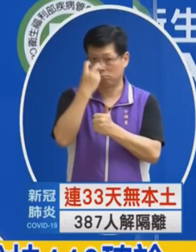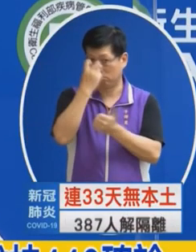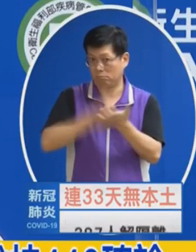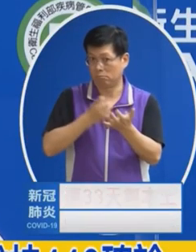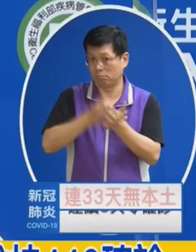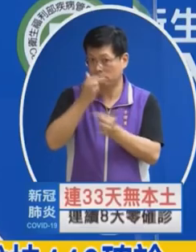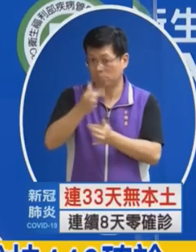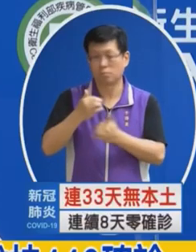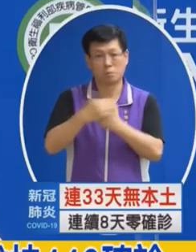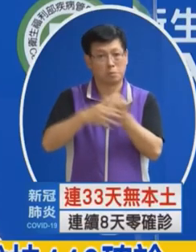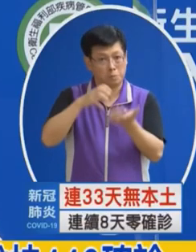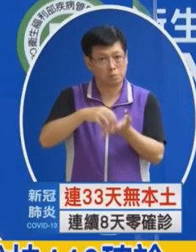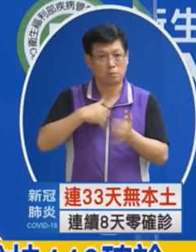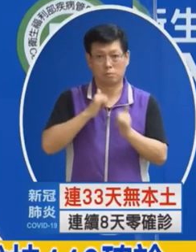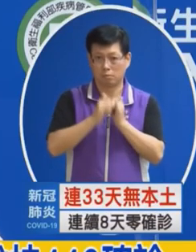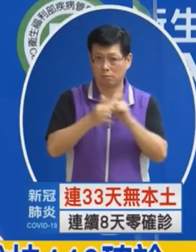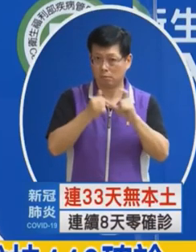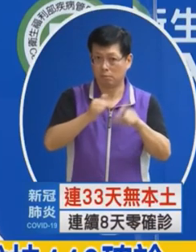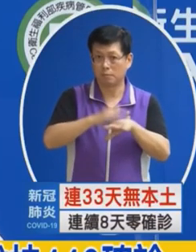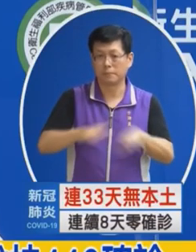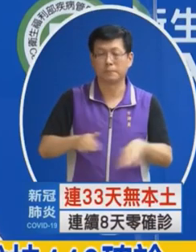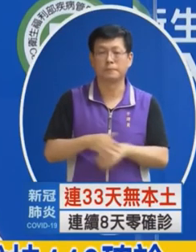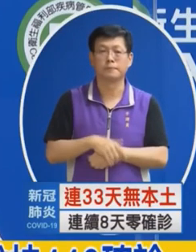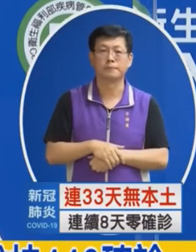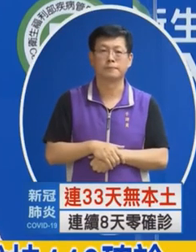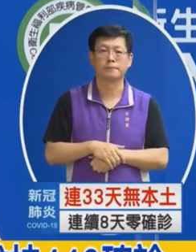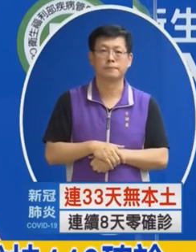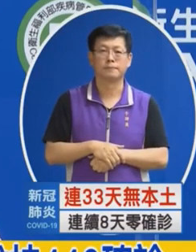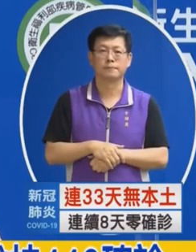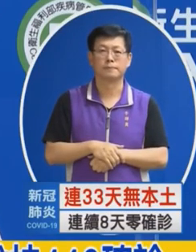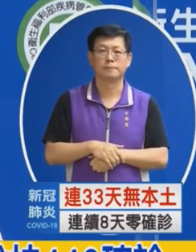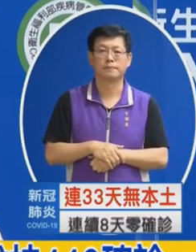管理，那确保我们社区的一个安全。